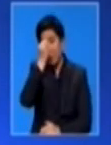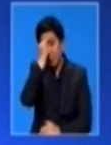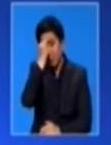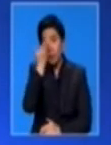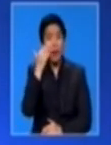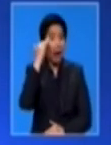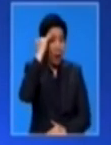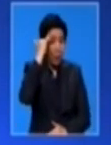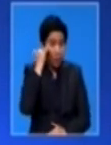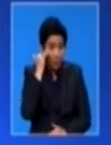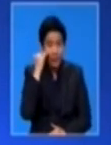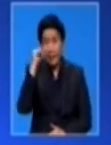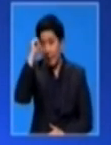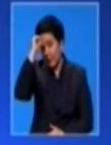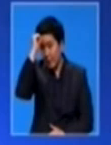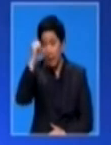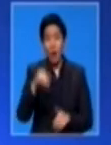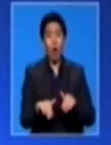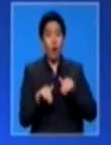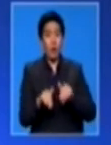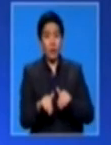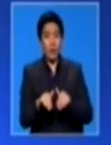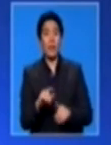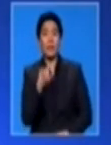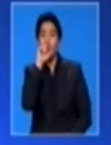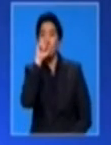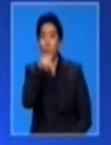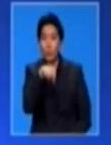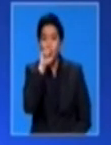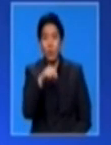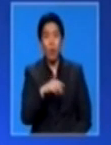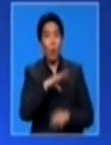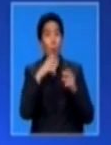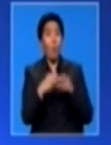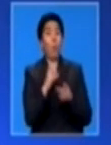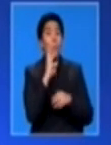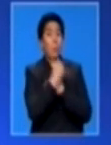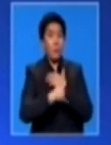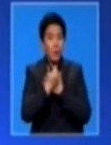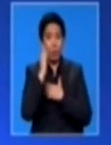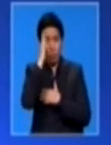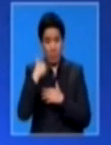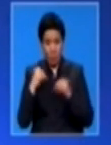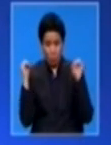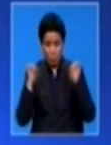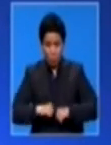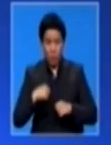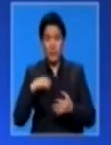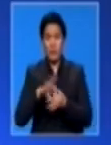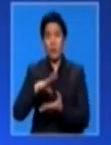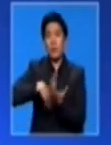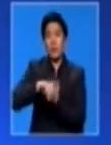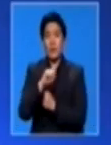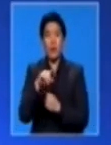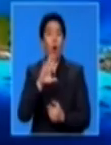าธารณรัฐเกาหลีอินเดียออสเตรเลียและนิวซีแลนด์นะครับและกำลังพัฒนาไปสู่การจัดทำความตกลงหุ้นส่วนทางเศรษฐกิจระดับ